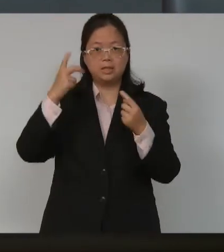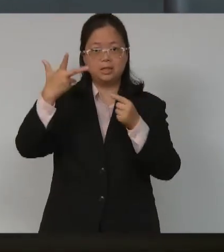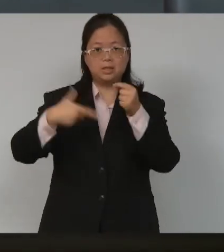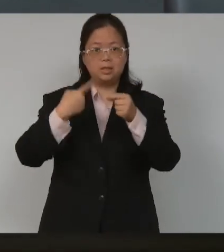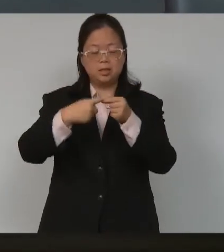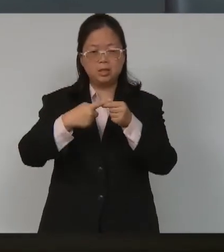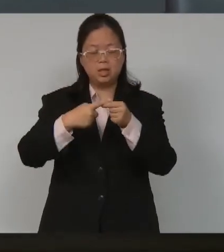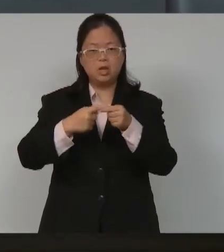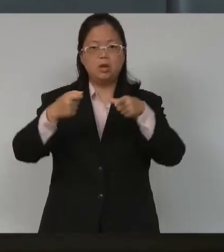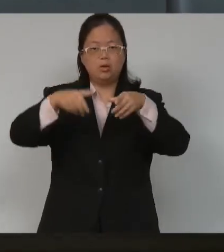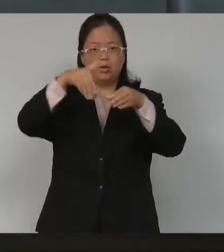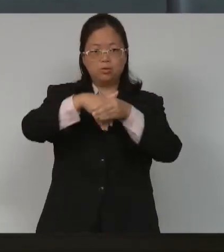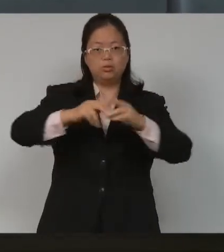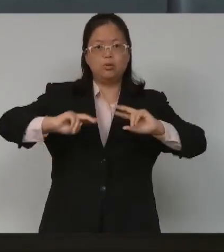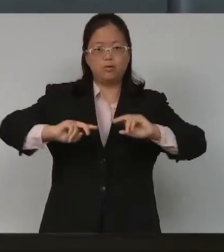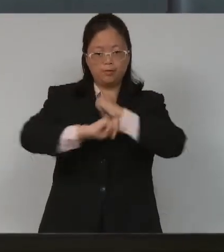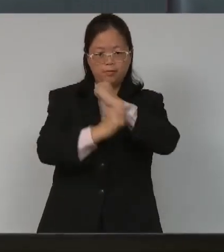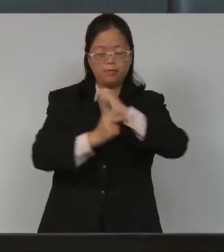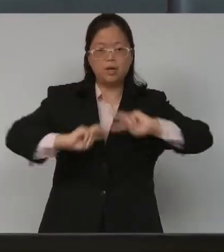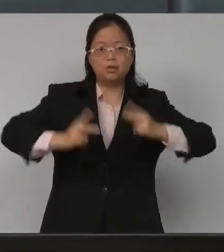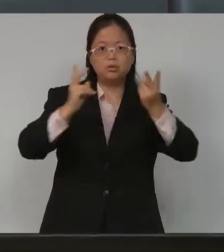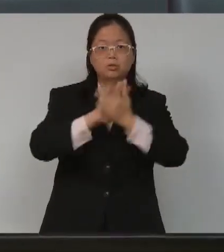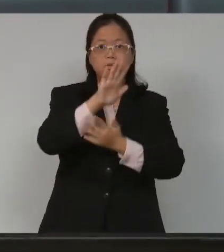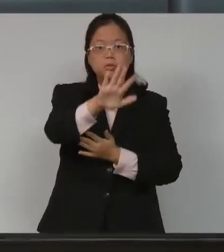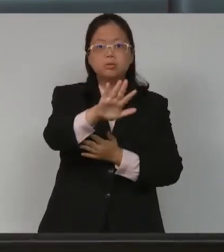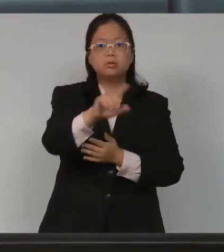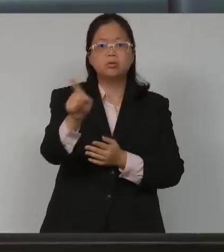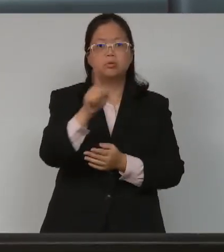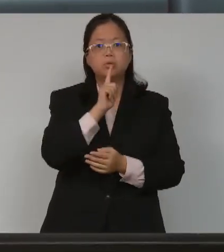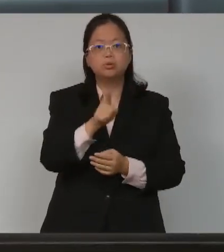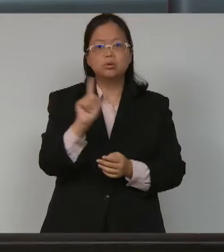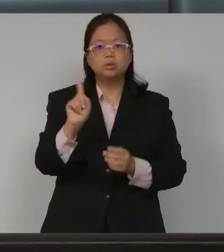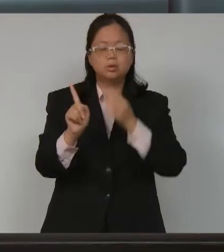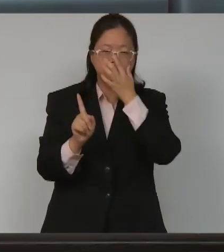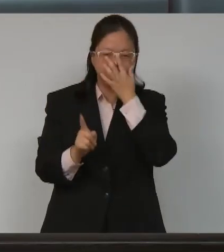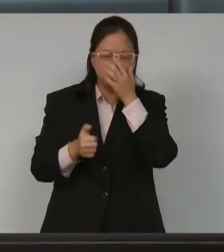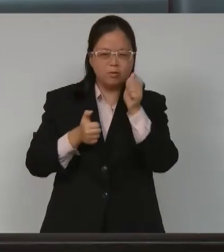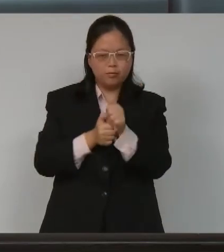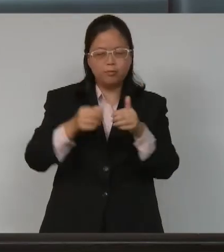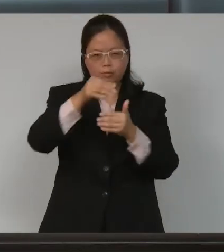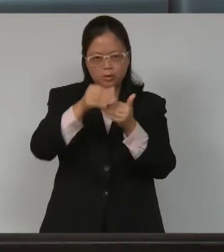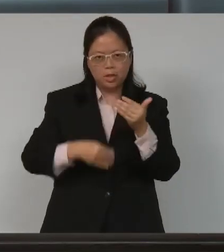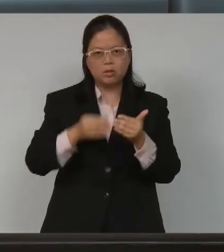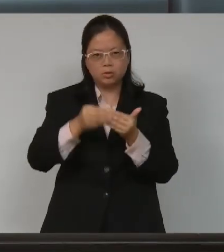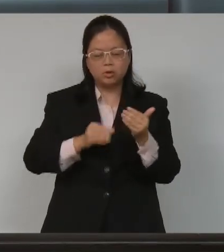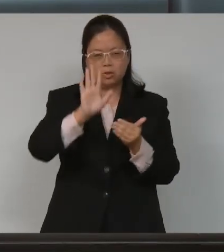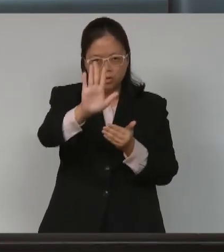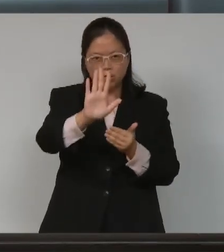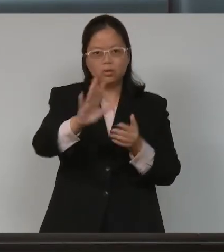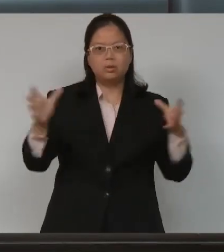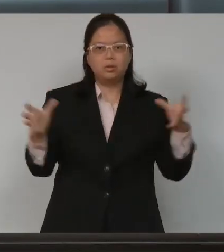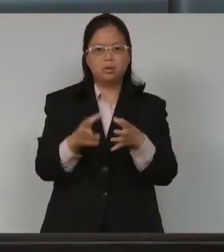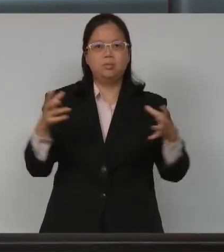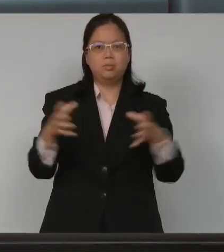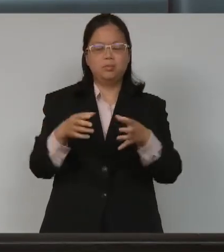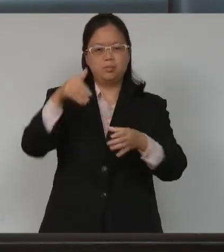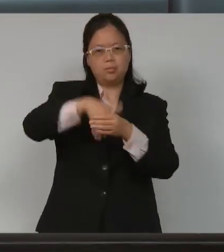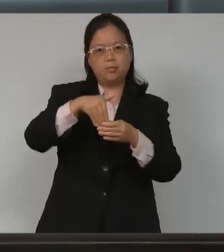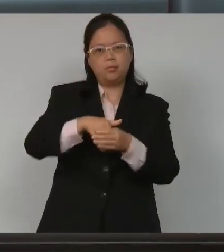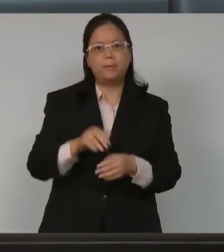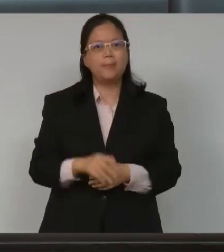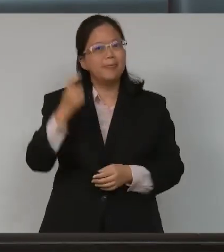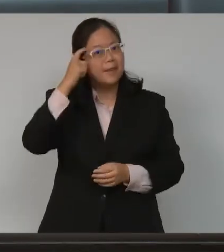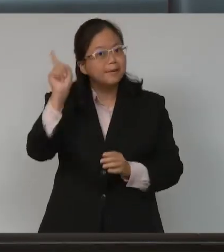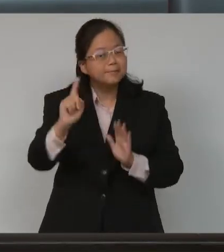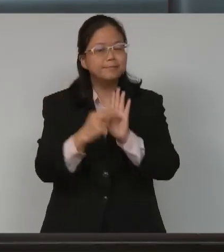哈，我把它称之为叫附条件的合并投票。什么意思呢？就是说我原则上公民投票是在公